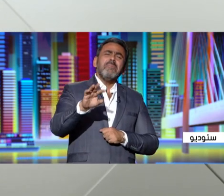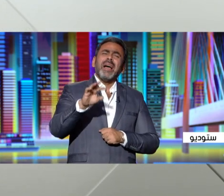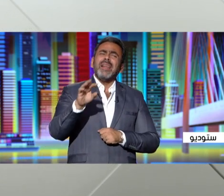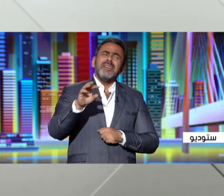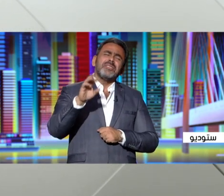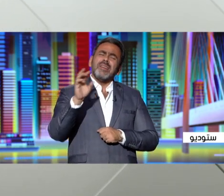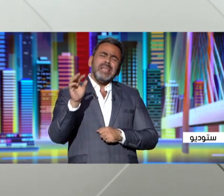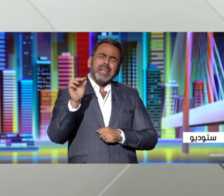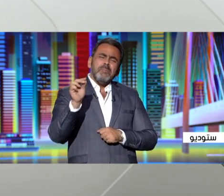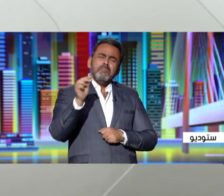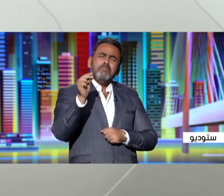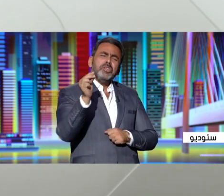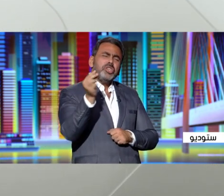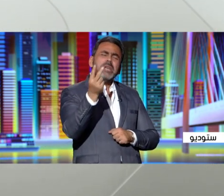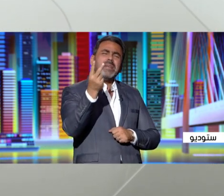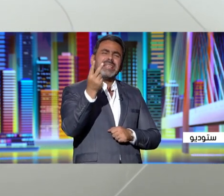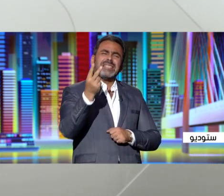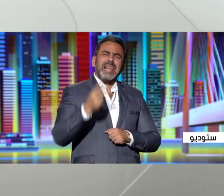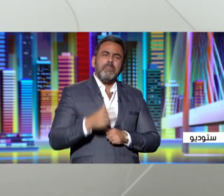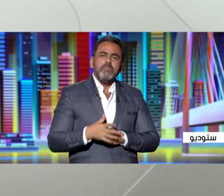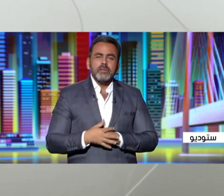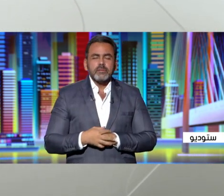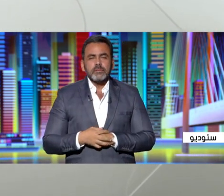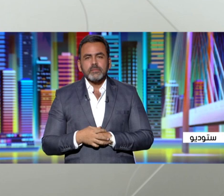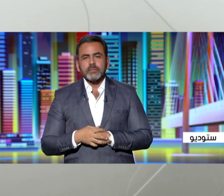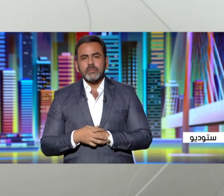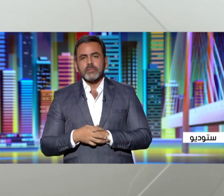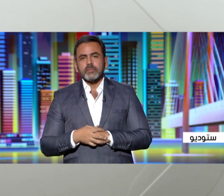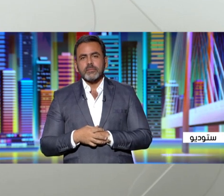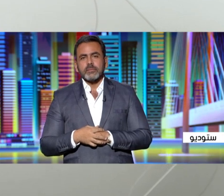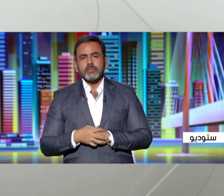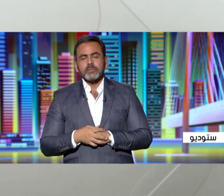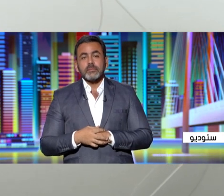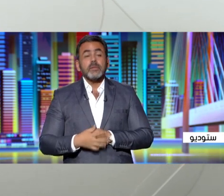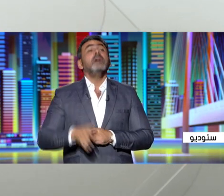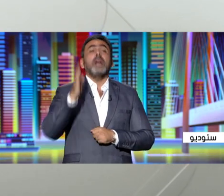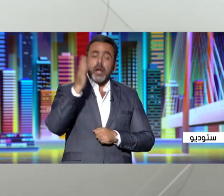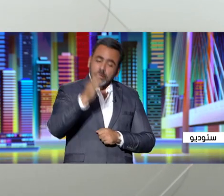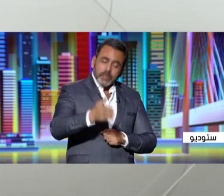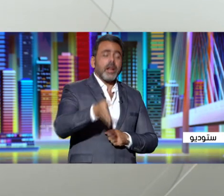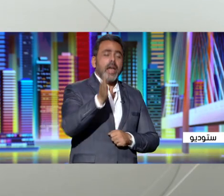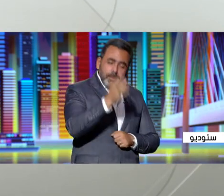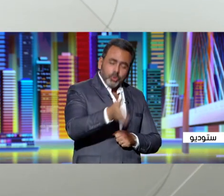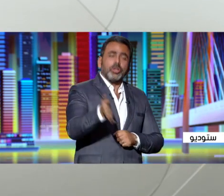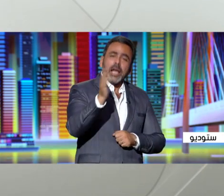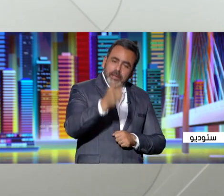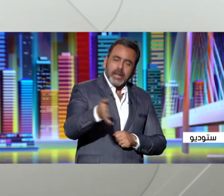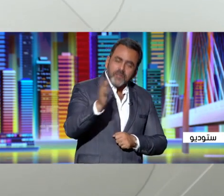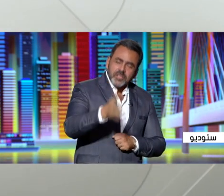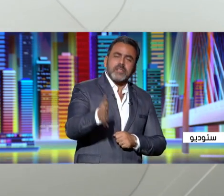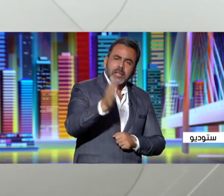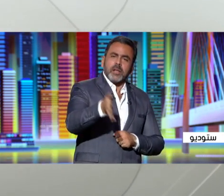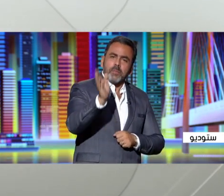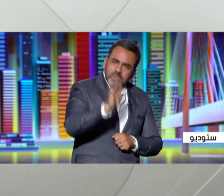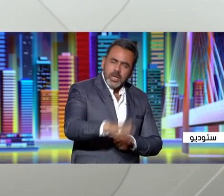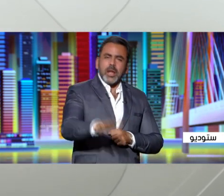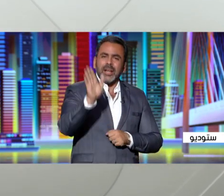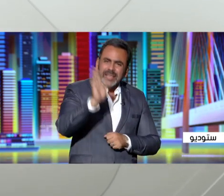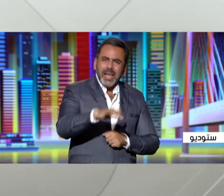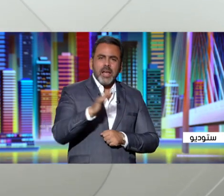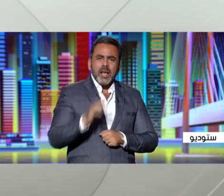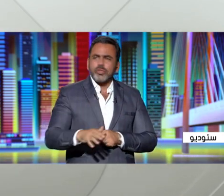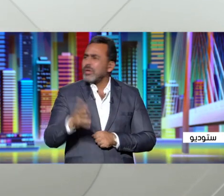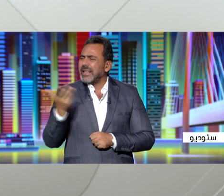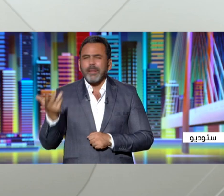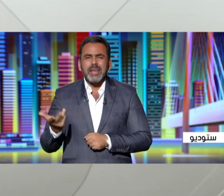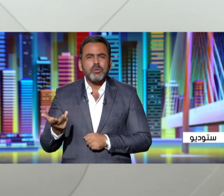اتكلم على اسرائيل بشيء من السلب اتحطت رقابته تحت نفس ذات المقصله